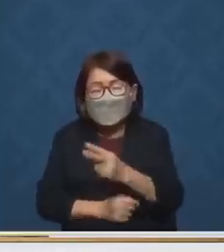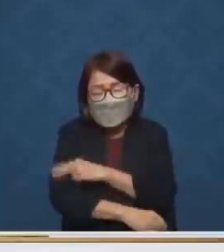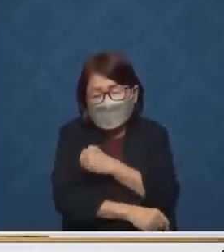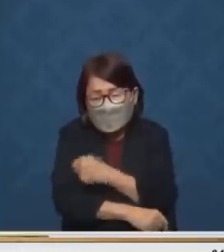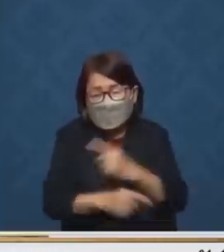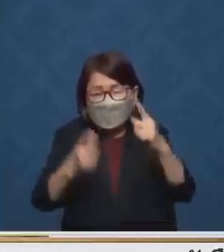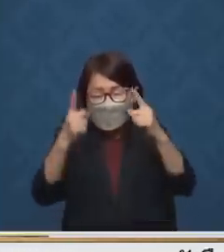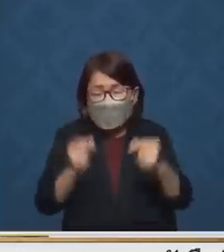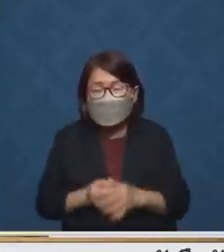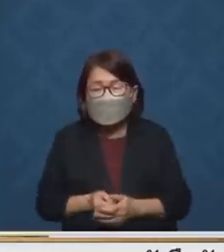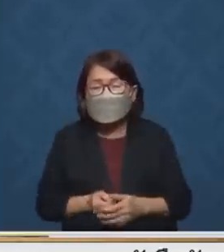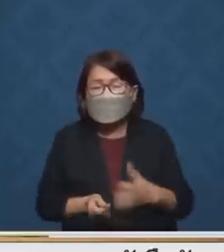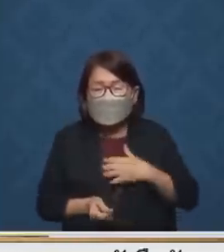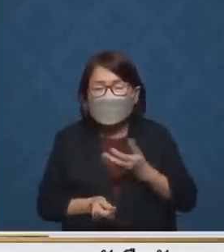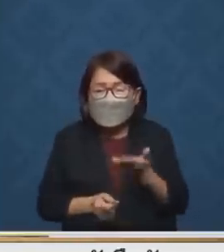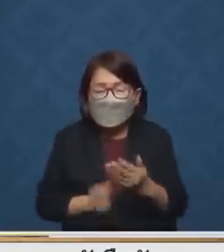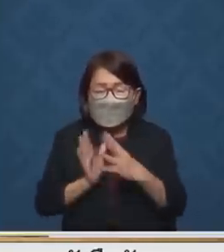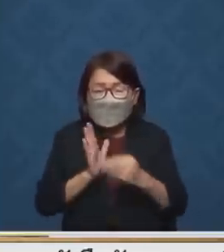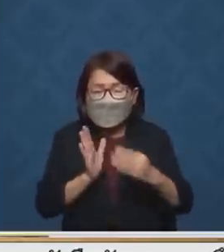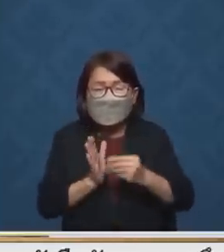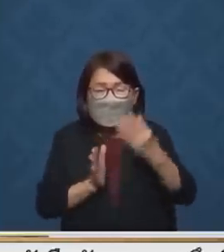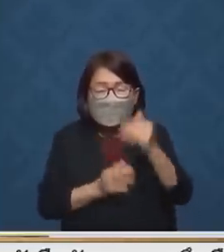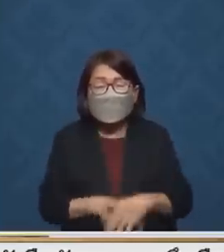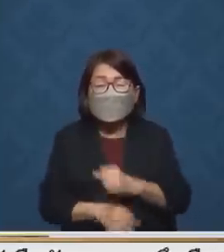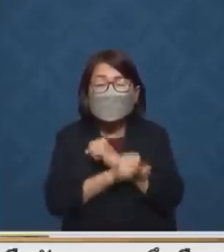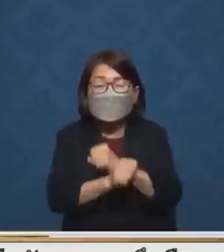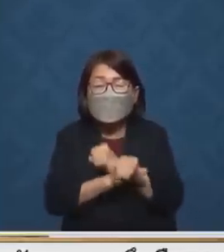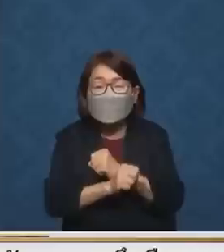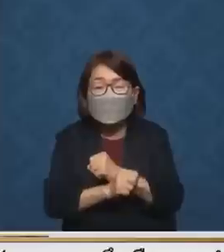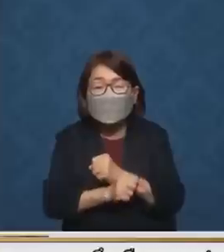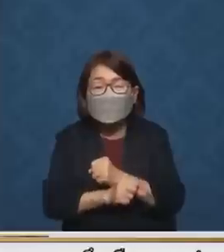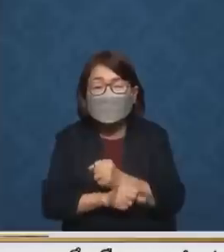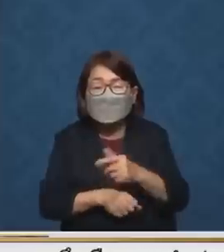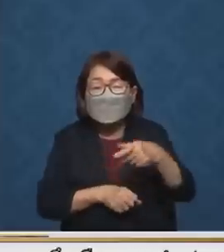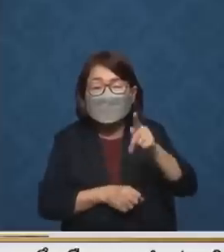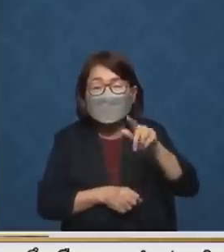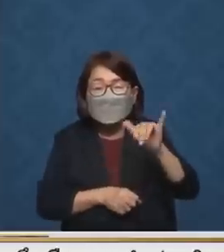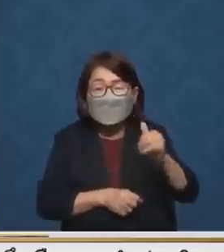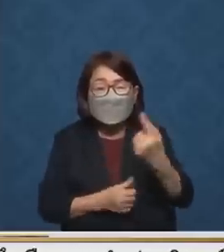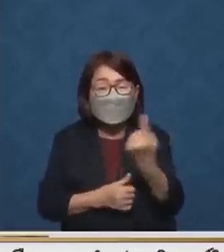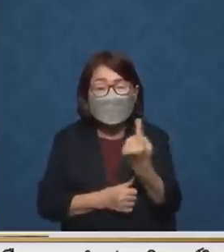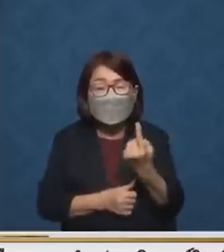วยการอบรมเพื่อที่จะปกป้องประยษทจั โชาเพีงคนเดียวเทานั้นเหครั